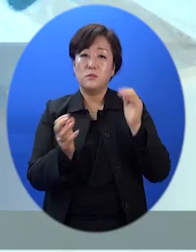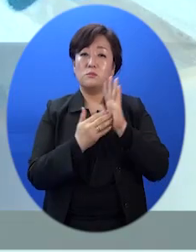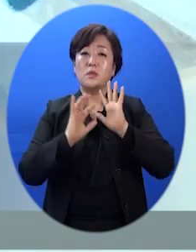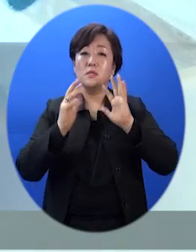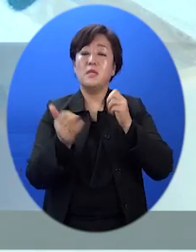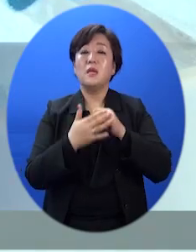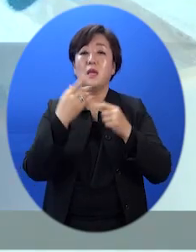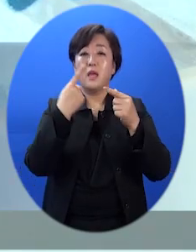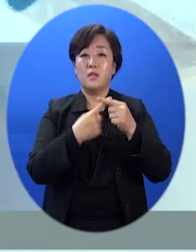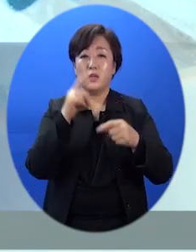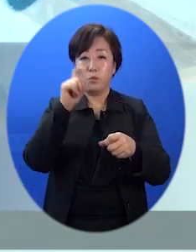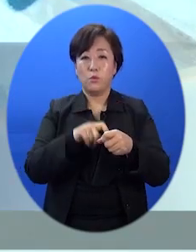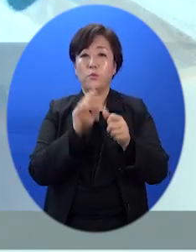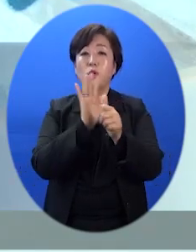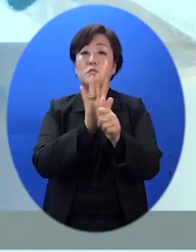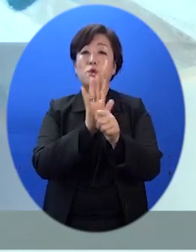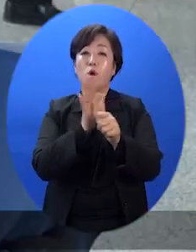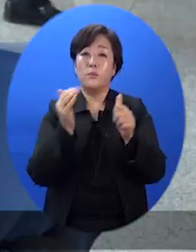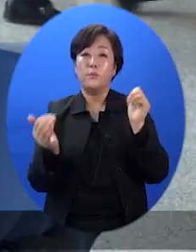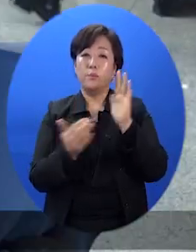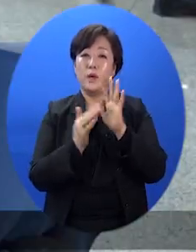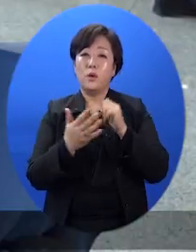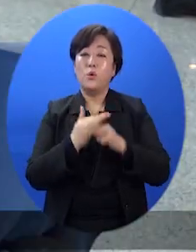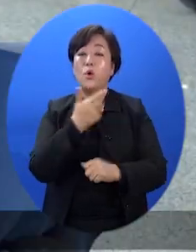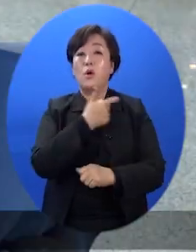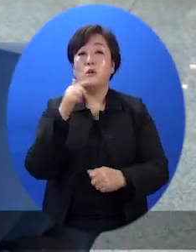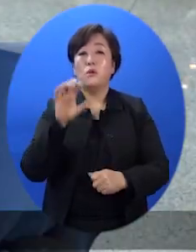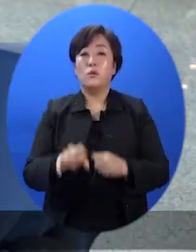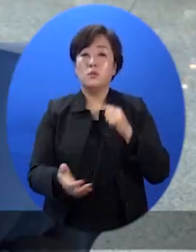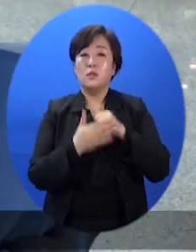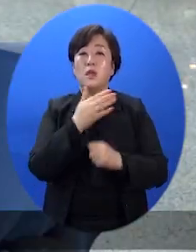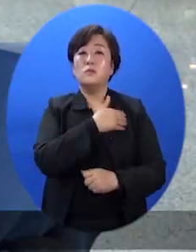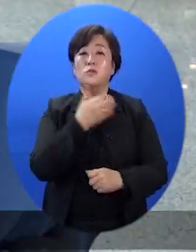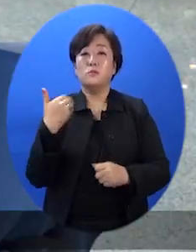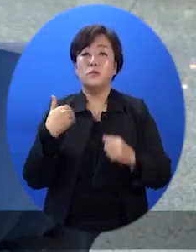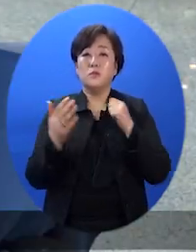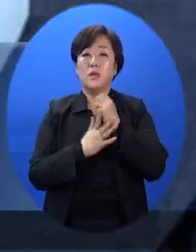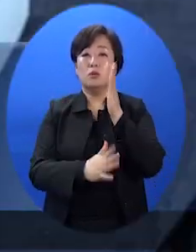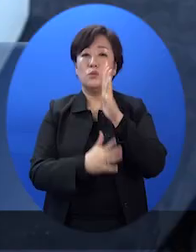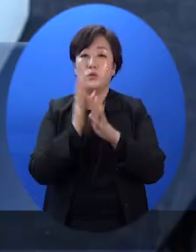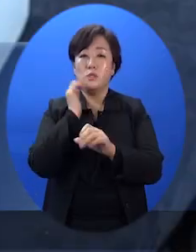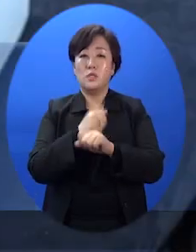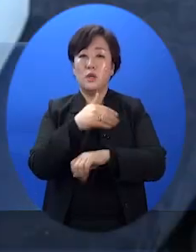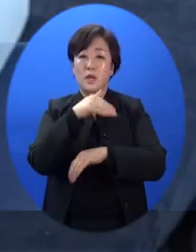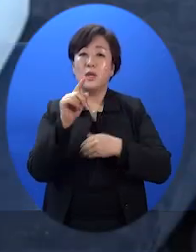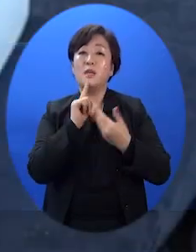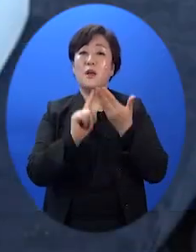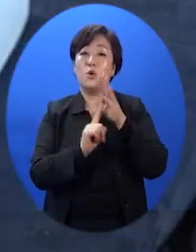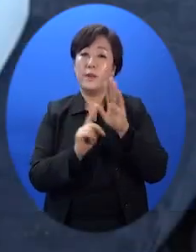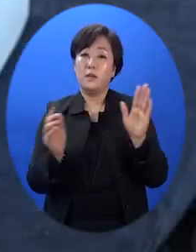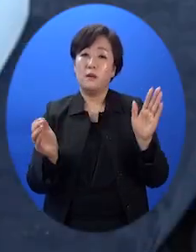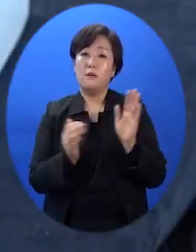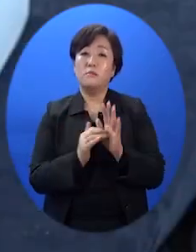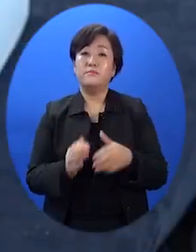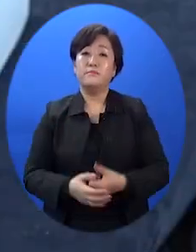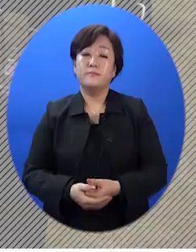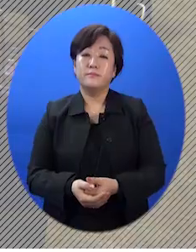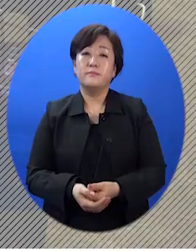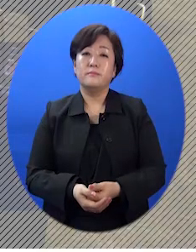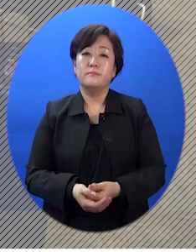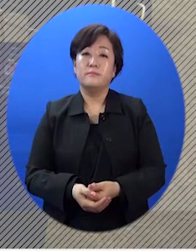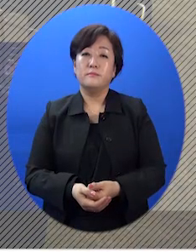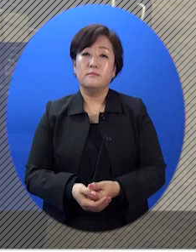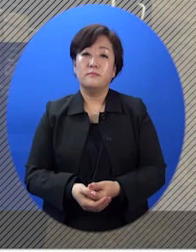세계 1위 목표에 부응하고 세계 으뜸 수소 경제 도시로 도약해 나갈 계획이다라고 밝혔습니다.